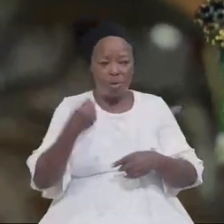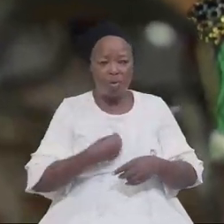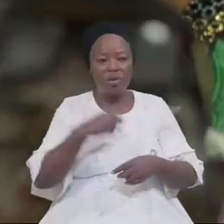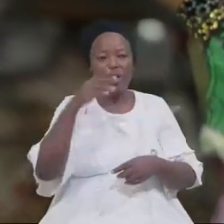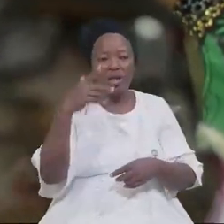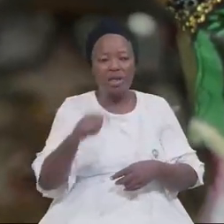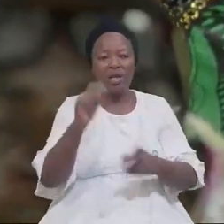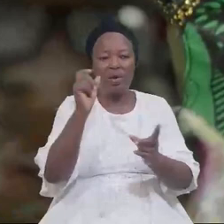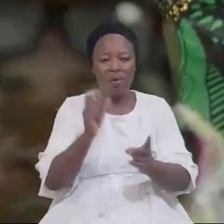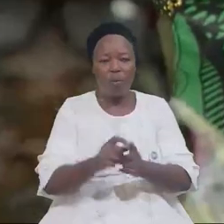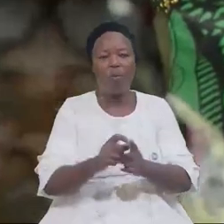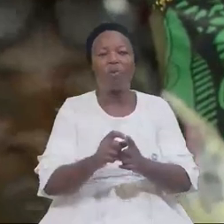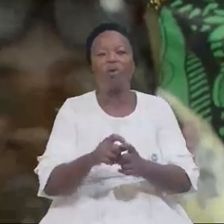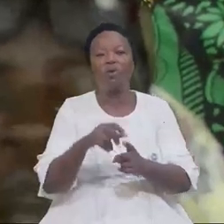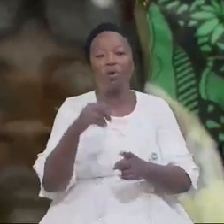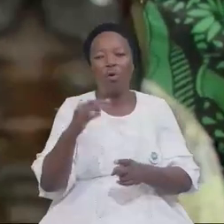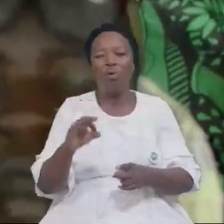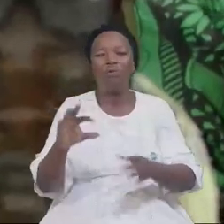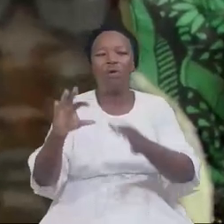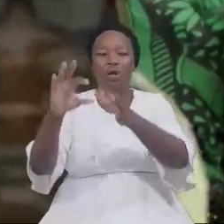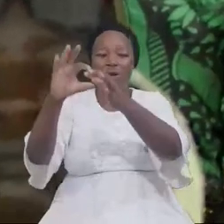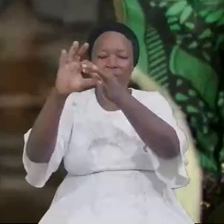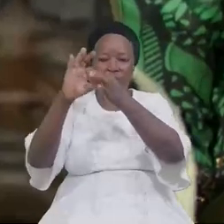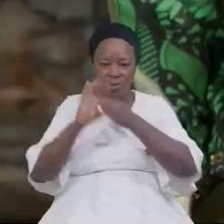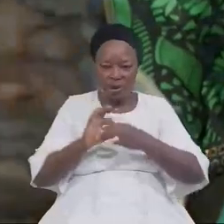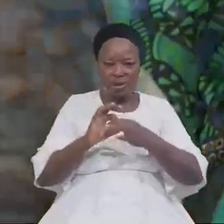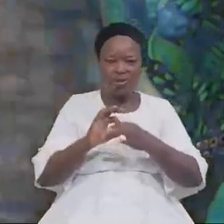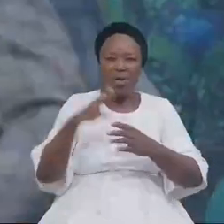la réconciliation. La parole